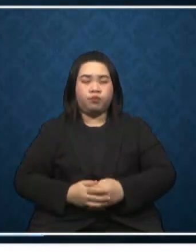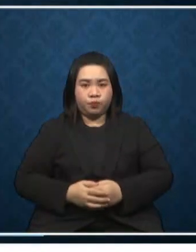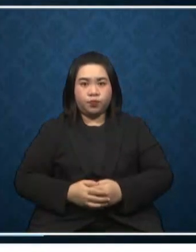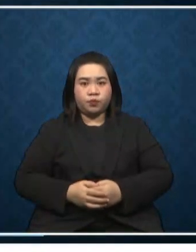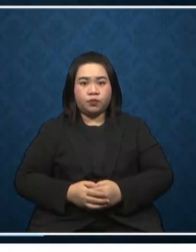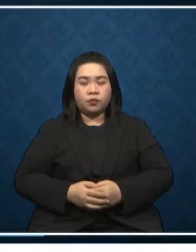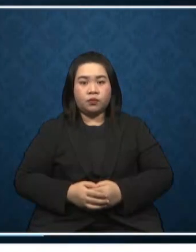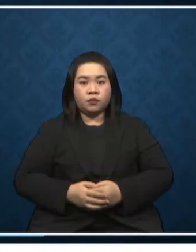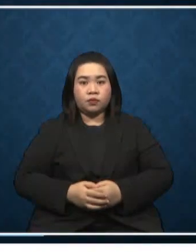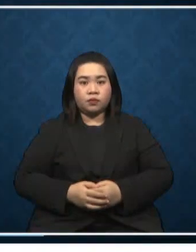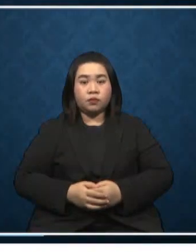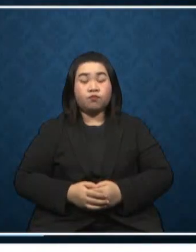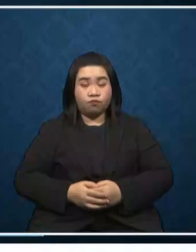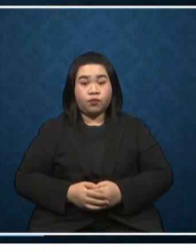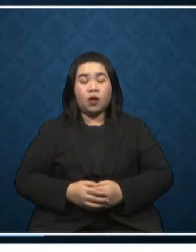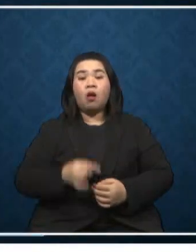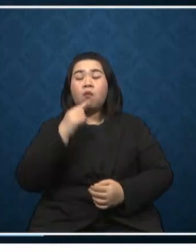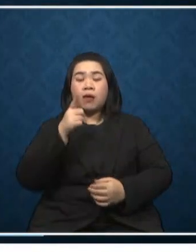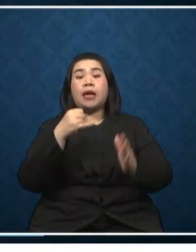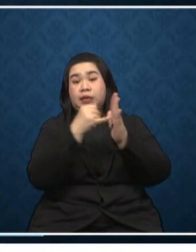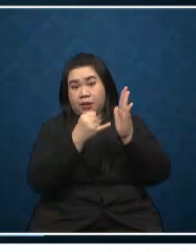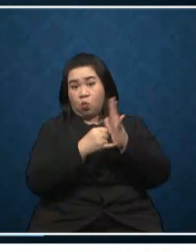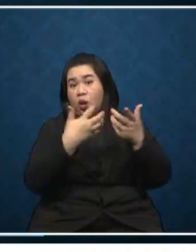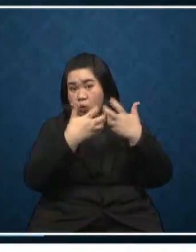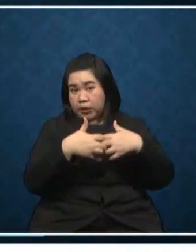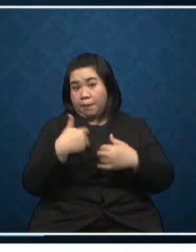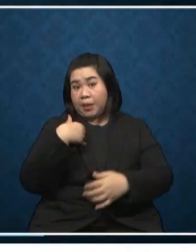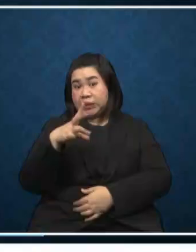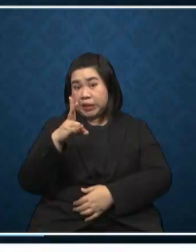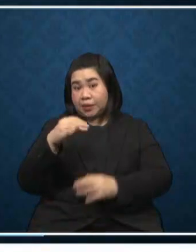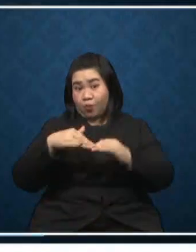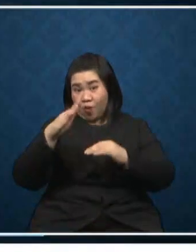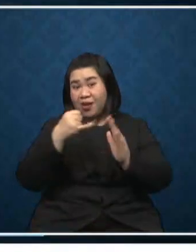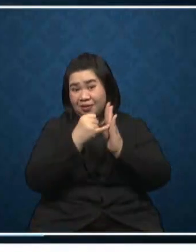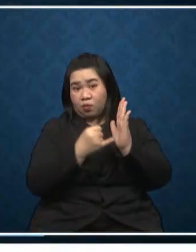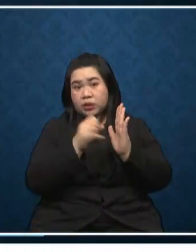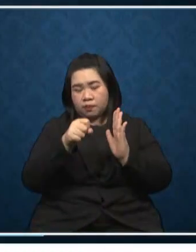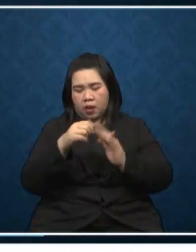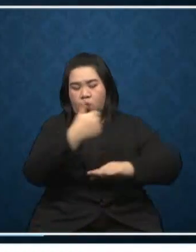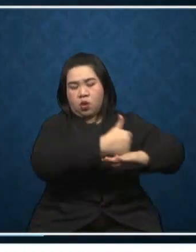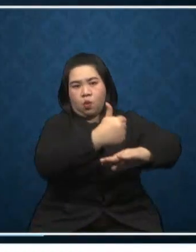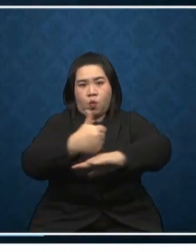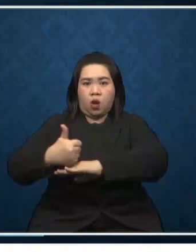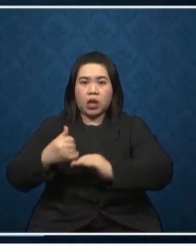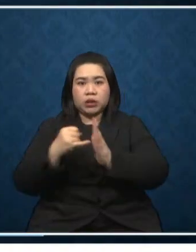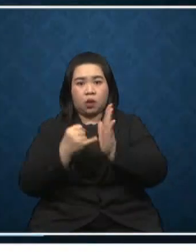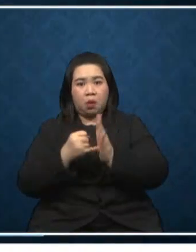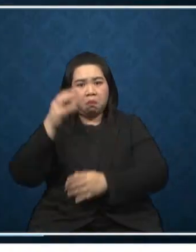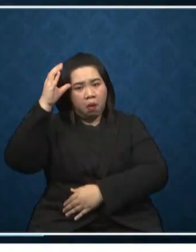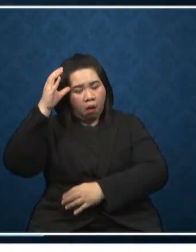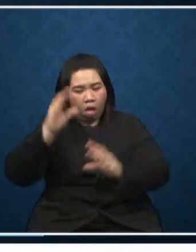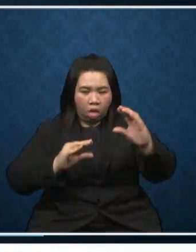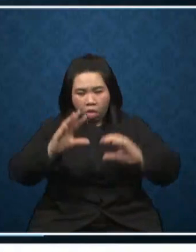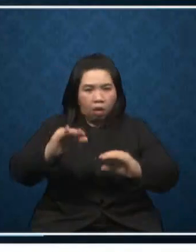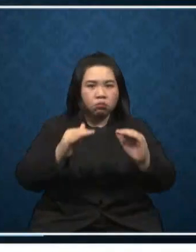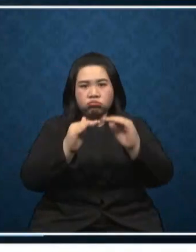กขอกรมจัหวดทั้หมดเรามีอเขสก็จหวดนั้น โฮ่หน้าอักรรจงหวดมคามรสัยภพไม่เท่ากันเลย